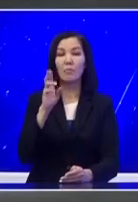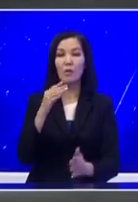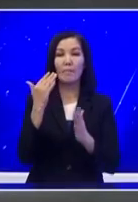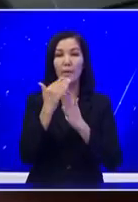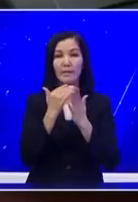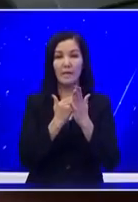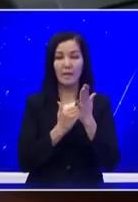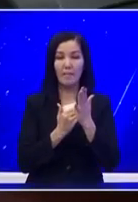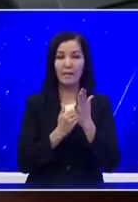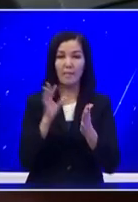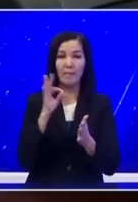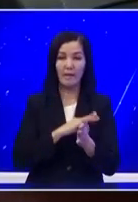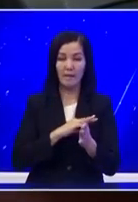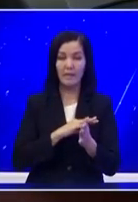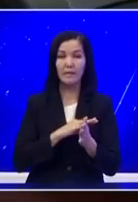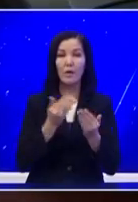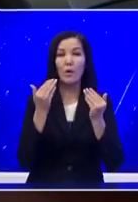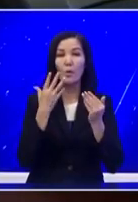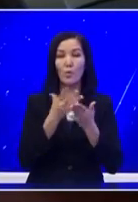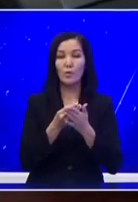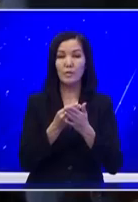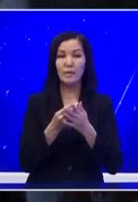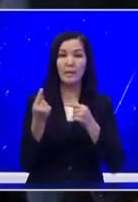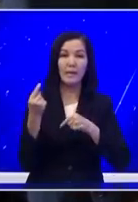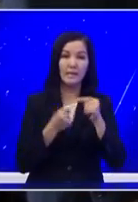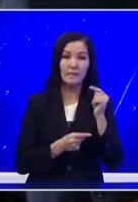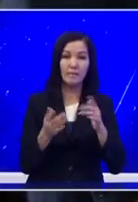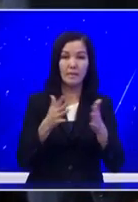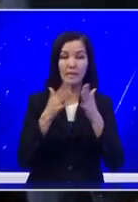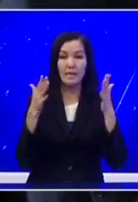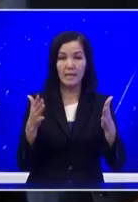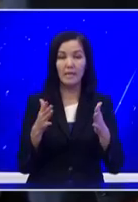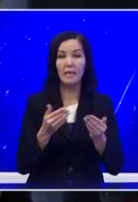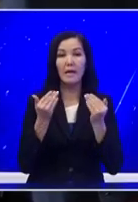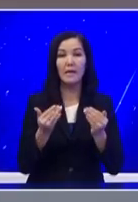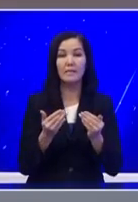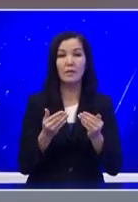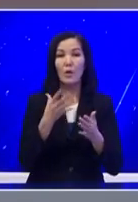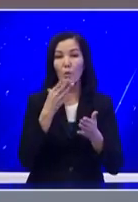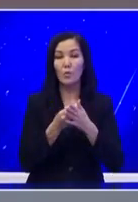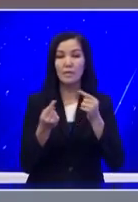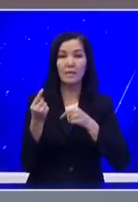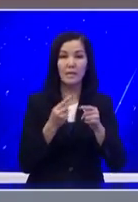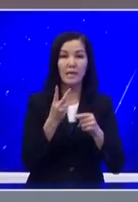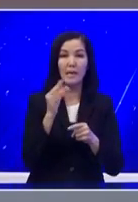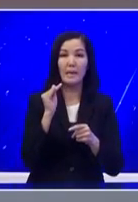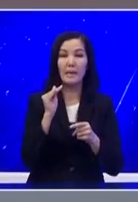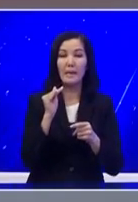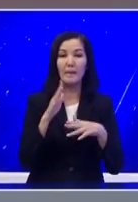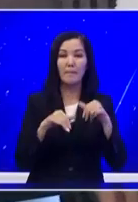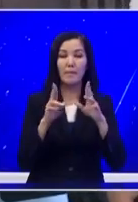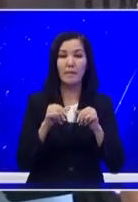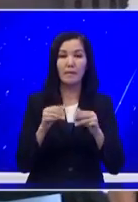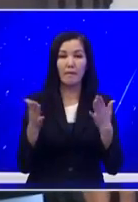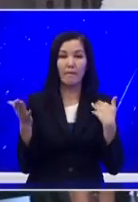бағдарламаның артықшылығын пайдаланды. Ол өзінің жүргізіп жүрген бизнестің ауқымын кеңейтті. Қазір жеке кәсіпкердің екі мамандандырылған